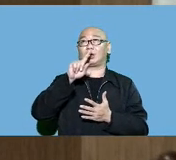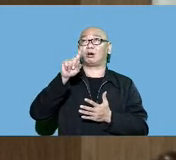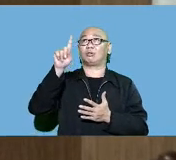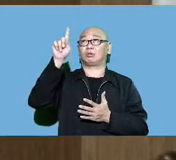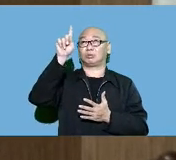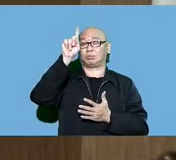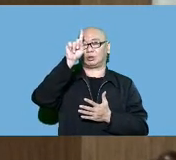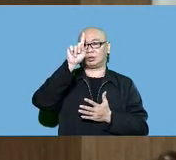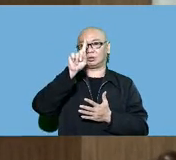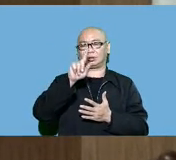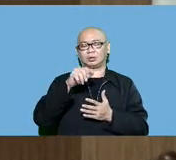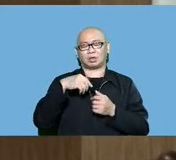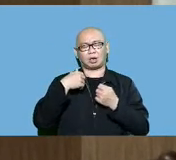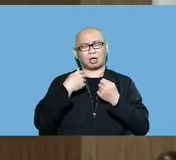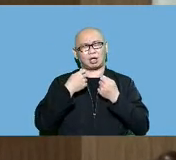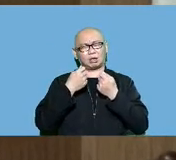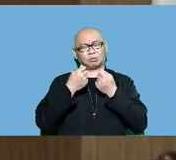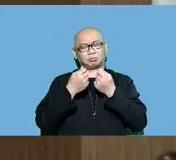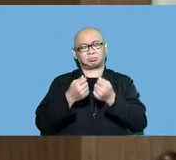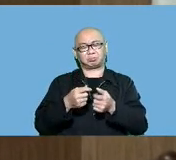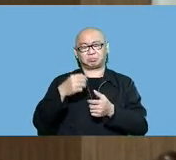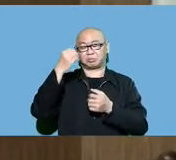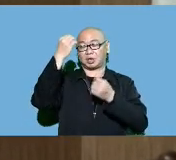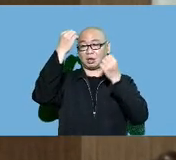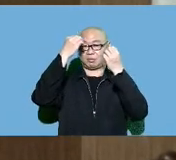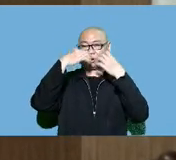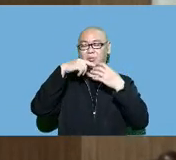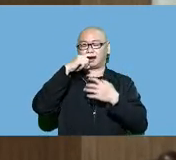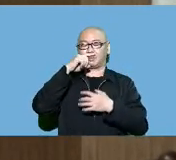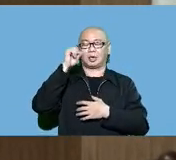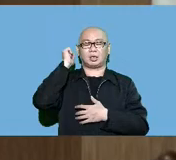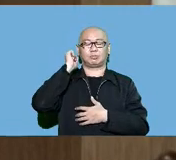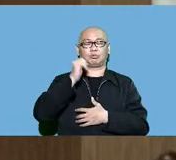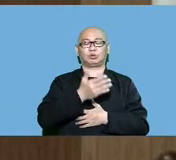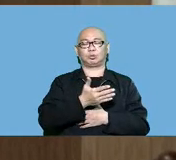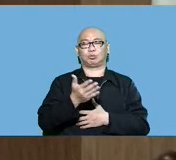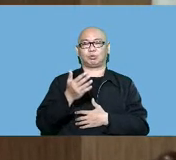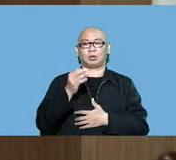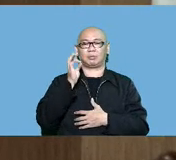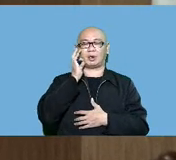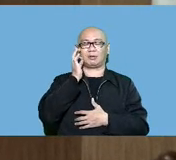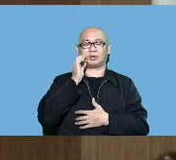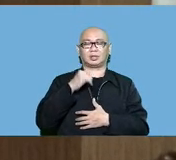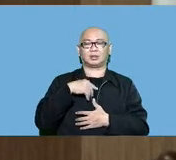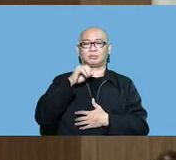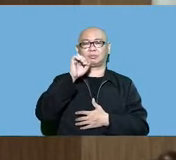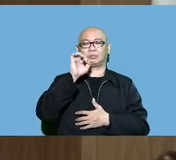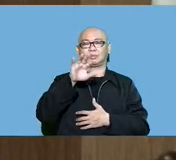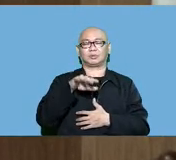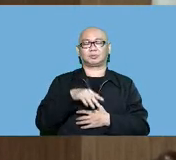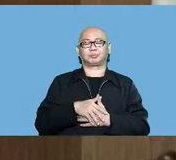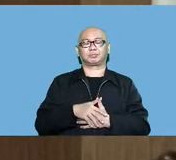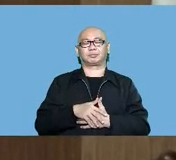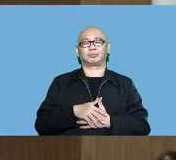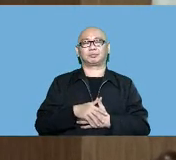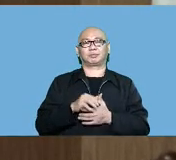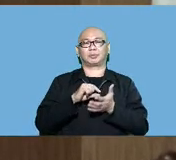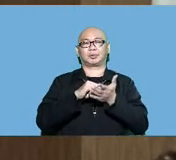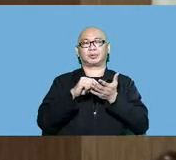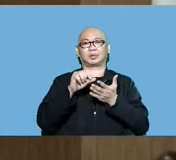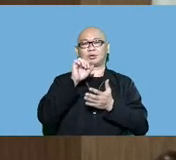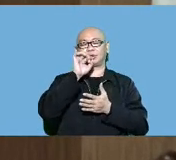wa taala senantiasa melimpahkan rahmat-Nya kepada Bapak Ibu semua. Mohon maaf satu nama yang belum